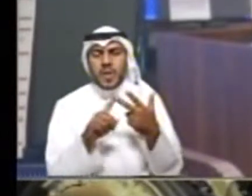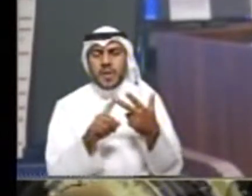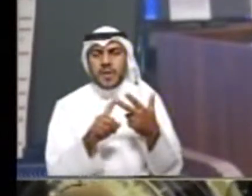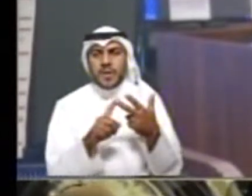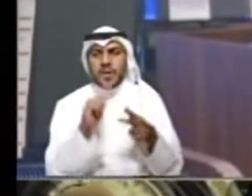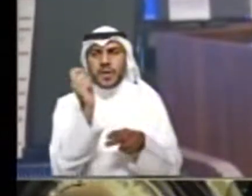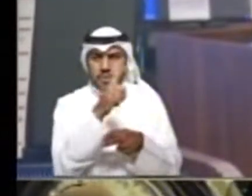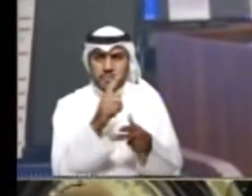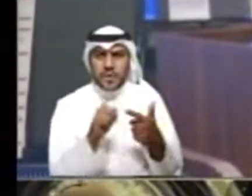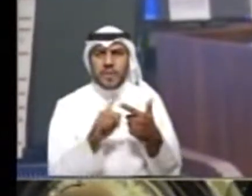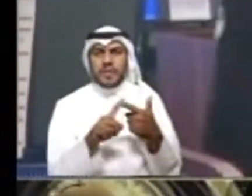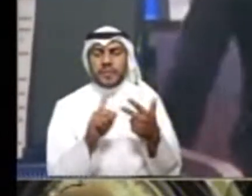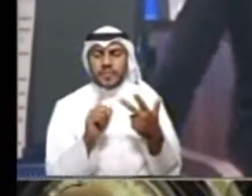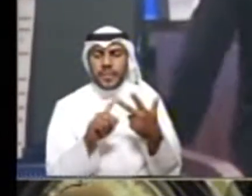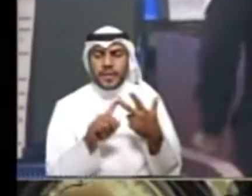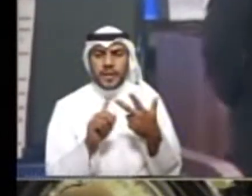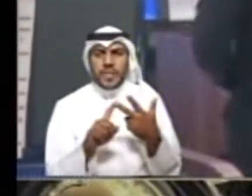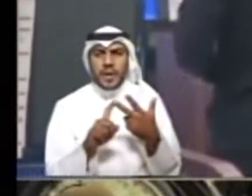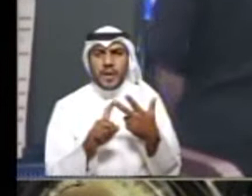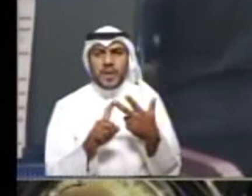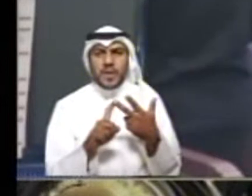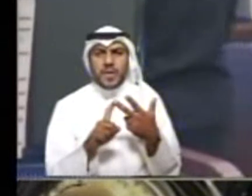والصبية، وكذلك